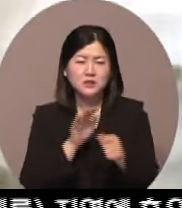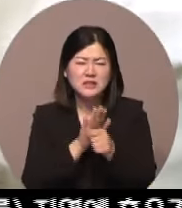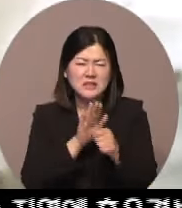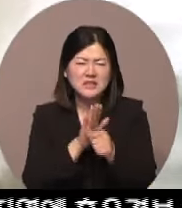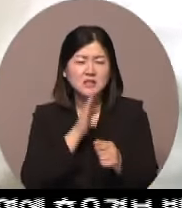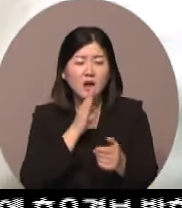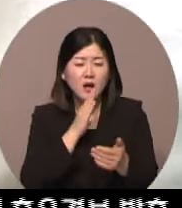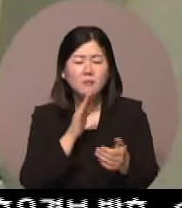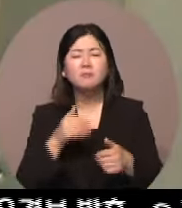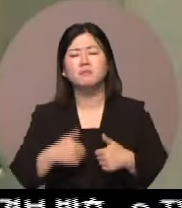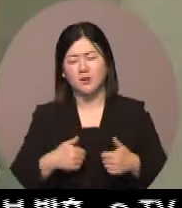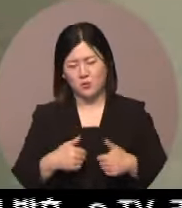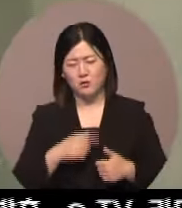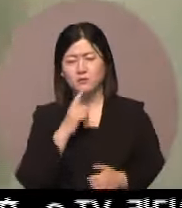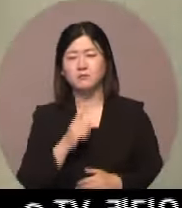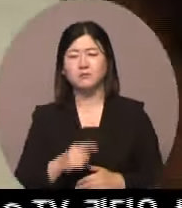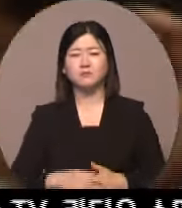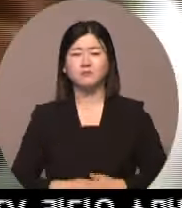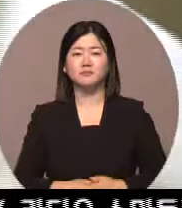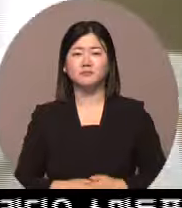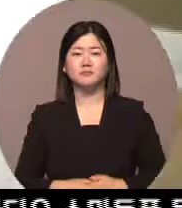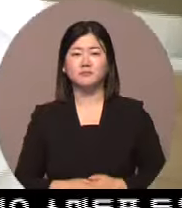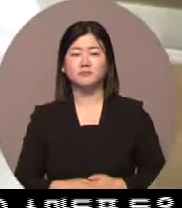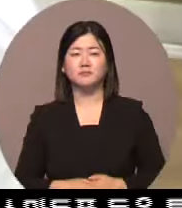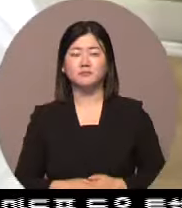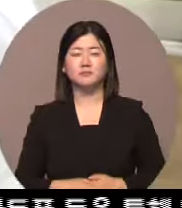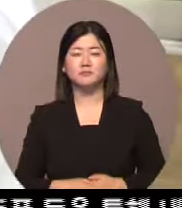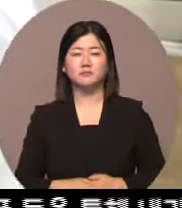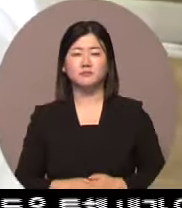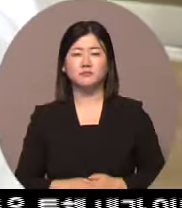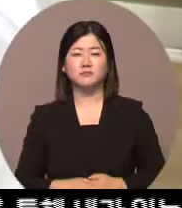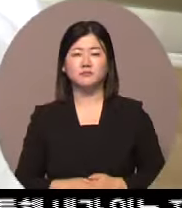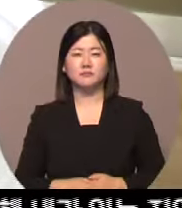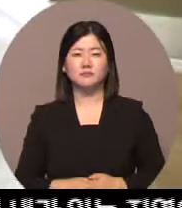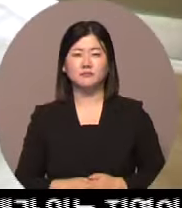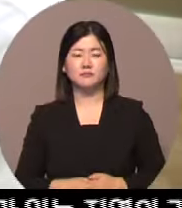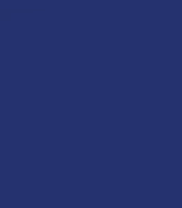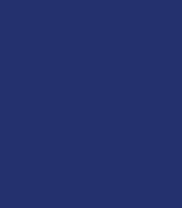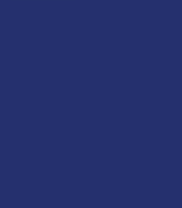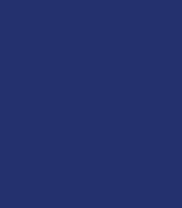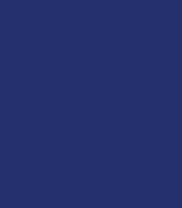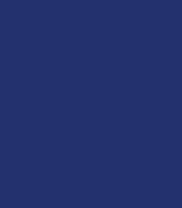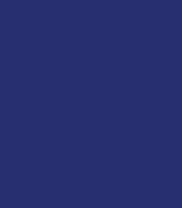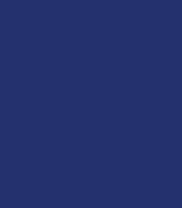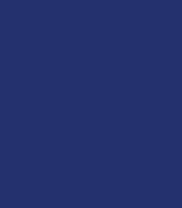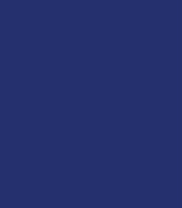실질적 지원이 절실해 보입니다 MBC 뉴스 박선진 있니다